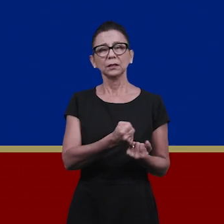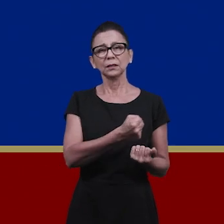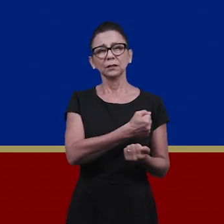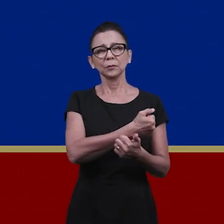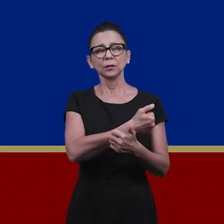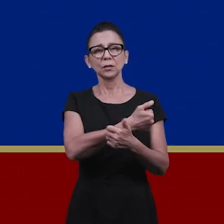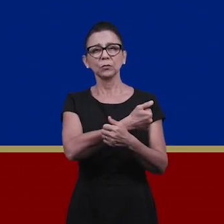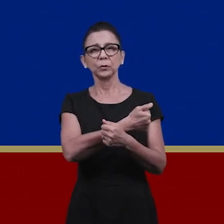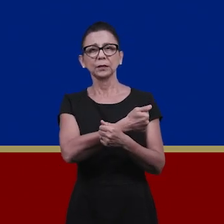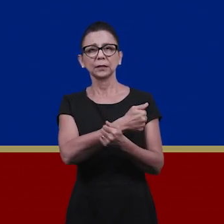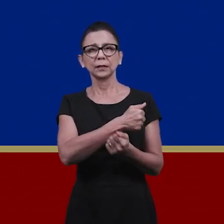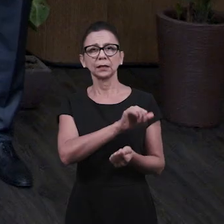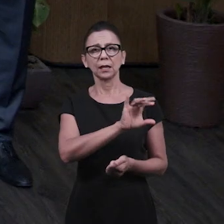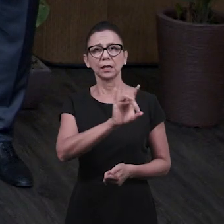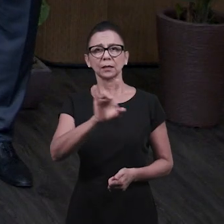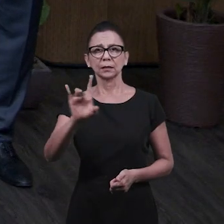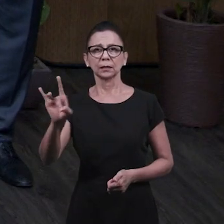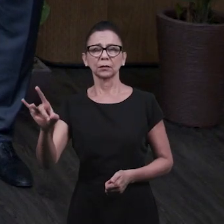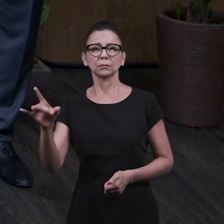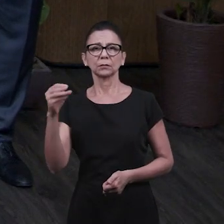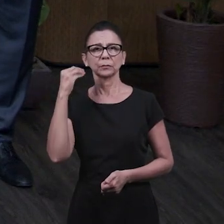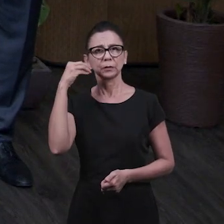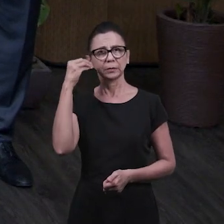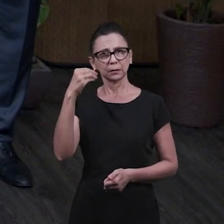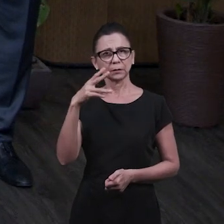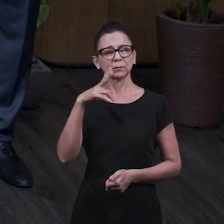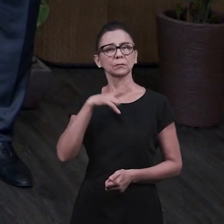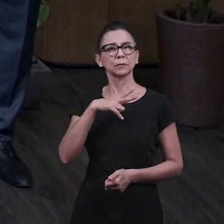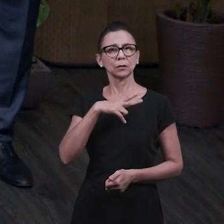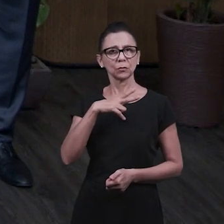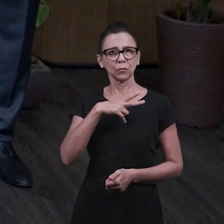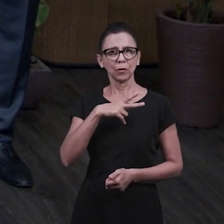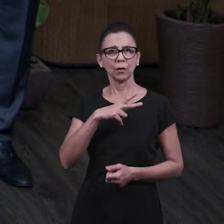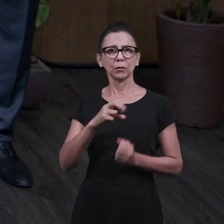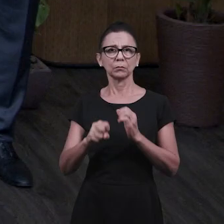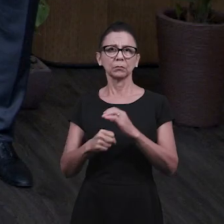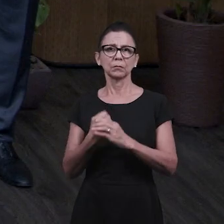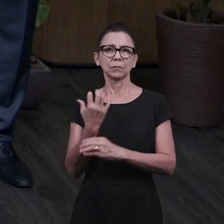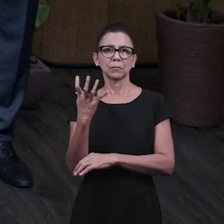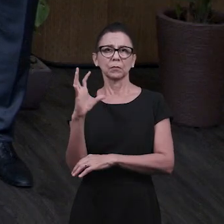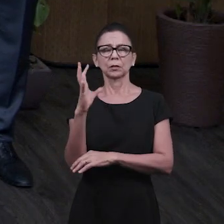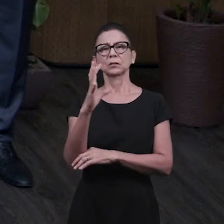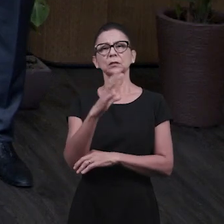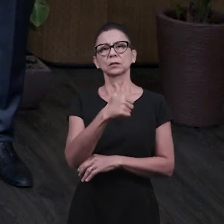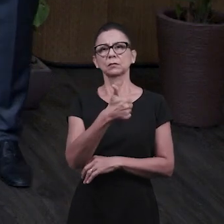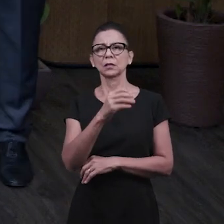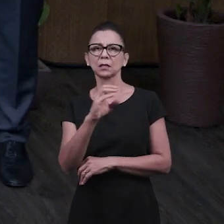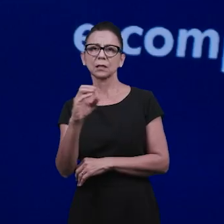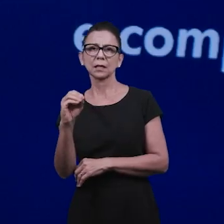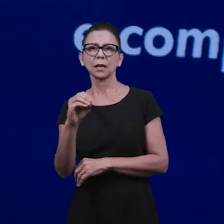Mais tous produisent. Celui dont le cœur est la bonne terre